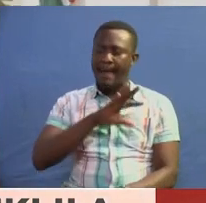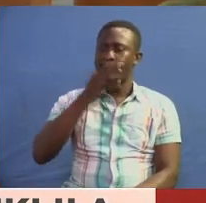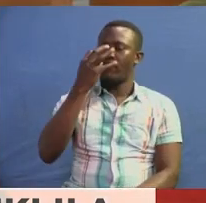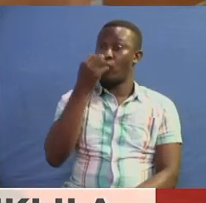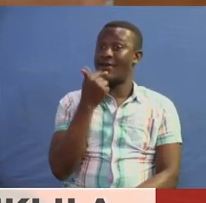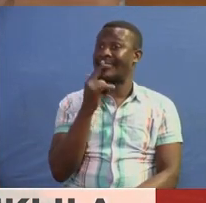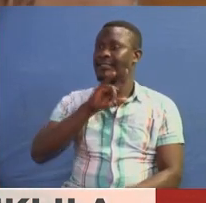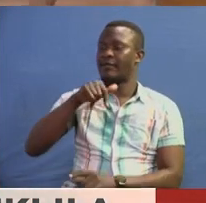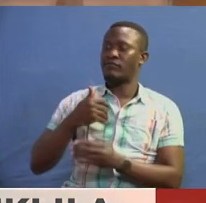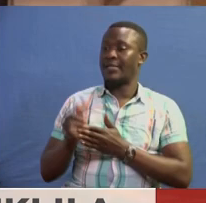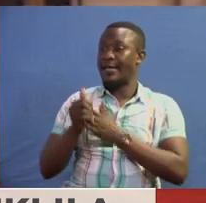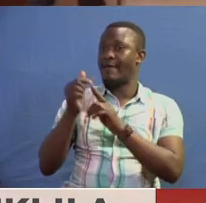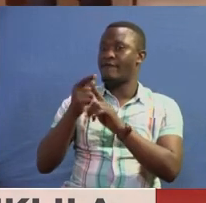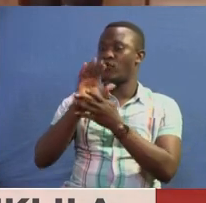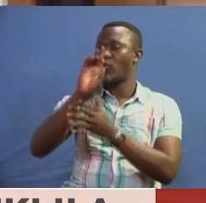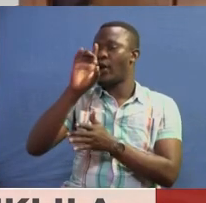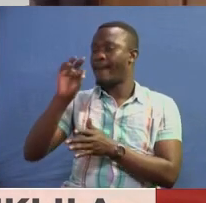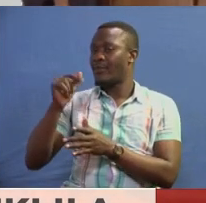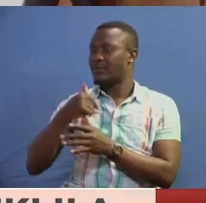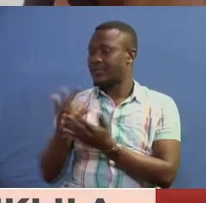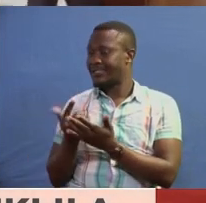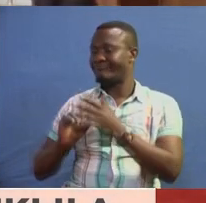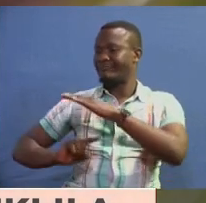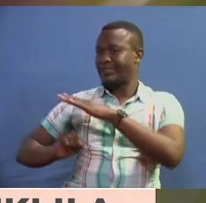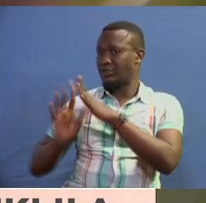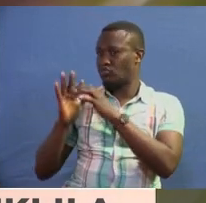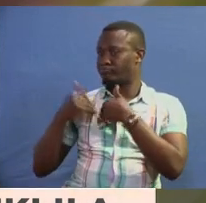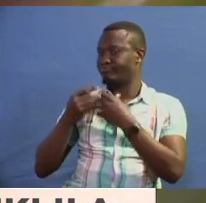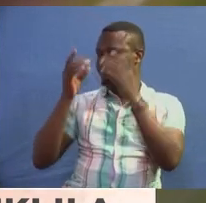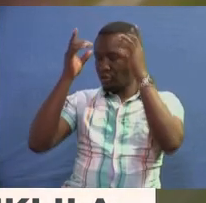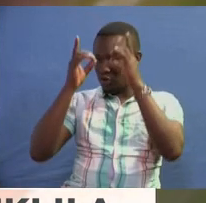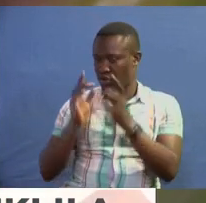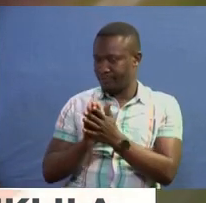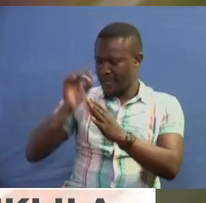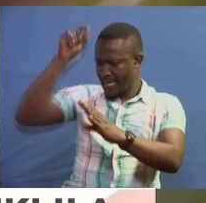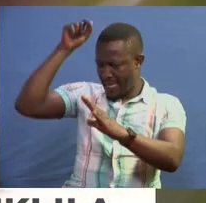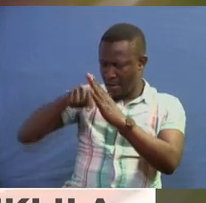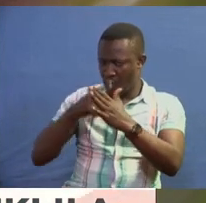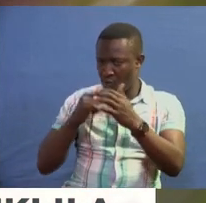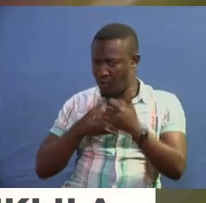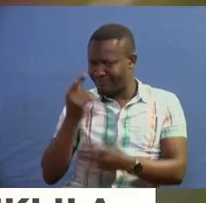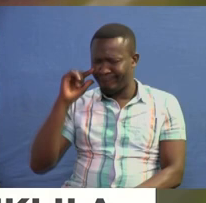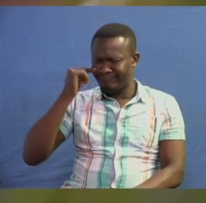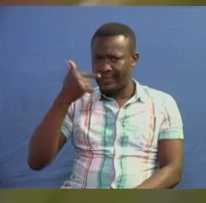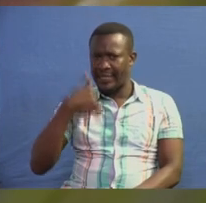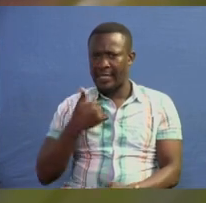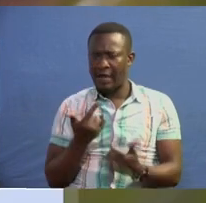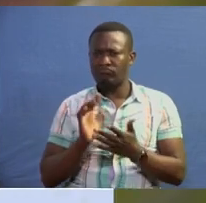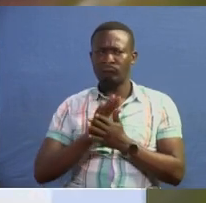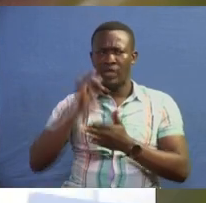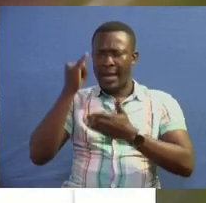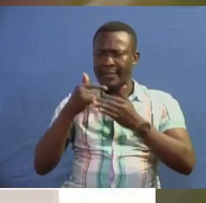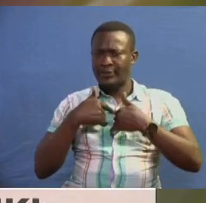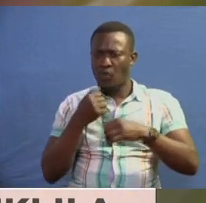ya viongozi wakuu wa ODM miongoni mwa mawaziri pendekezwa, ndani ya kile kinachodhaniwa na wengi kuwa taratibu za mwisho